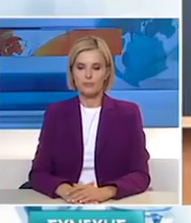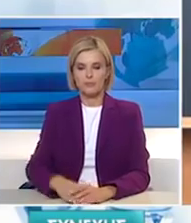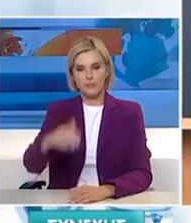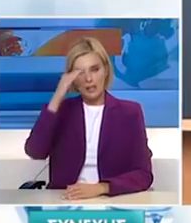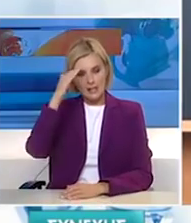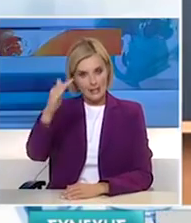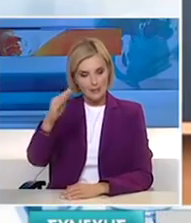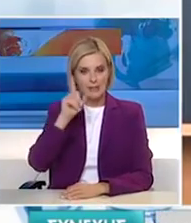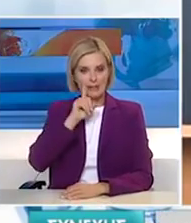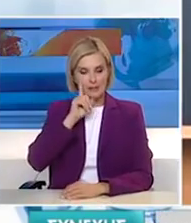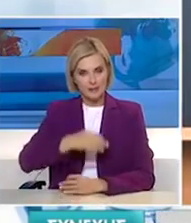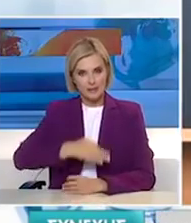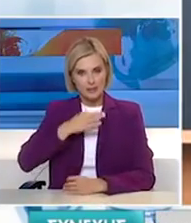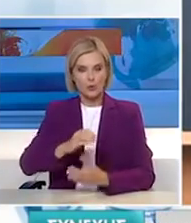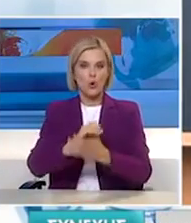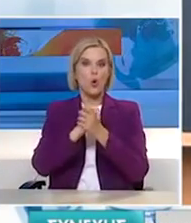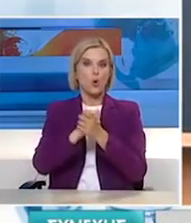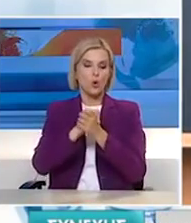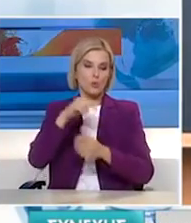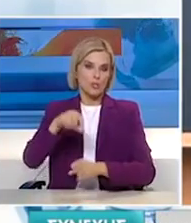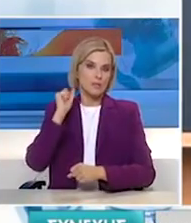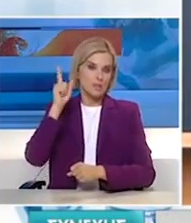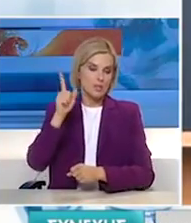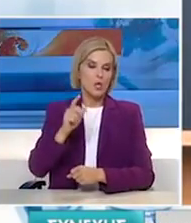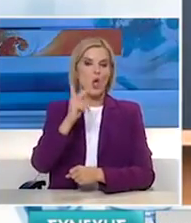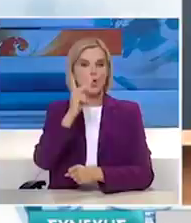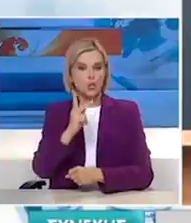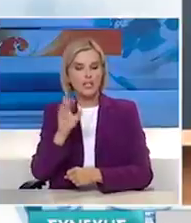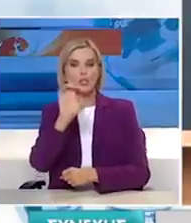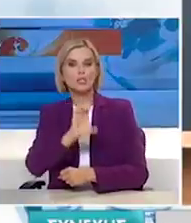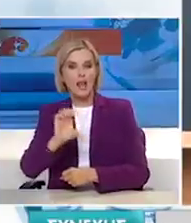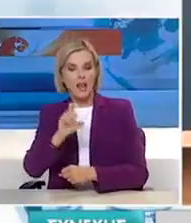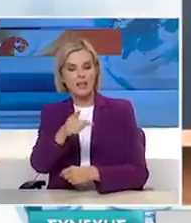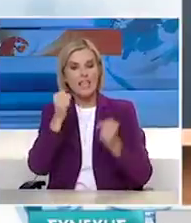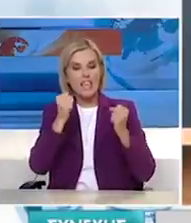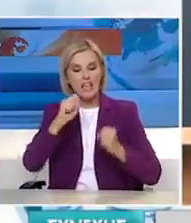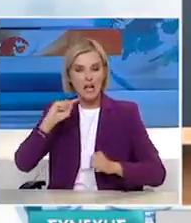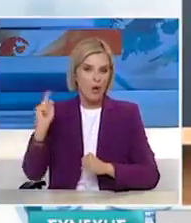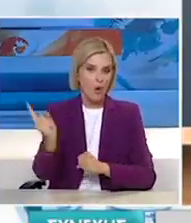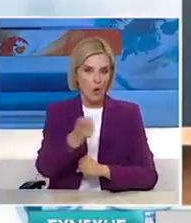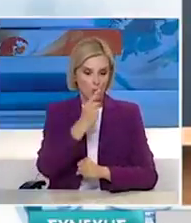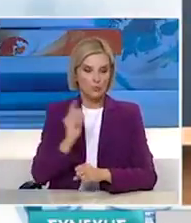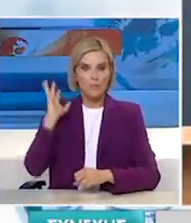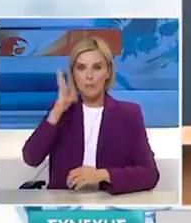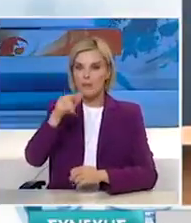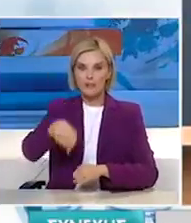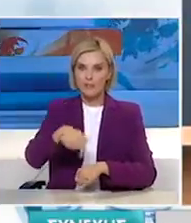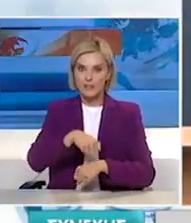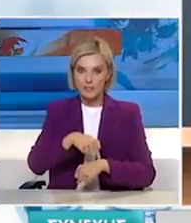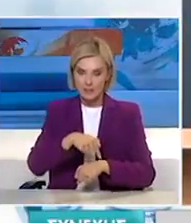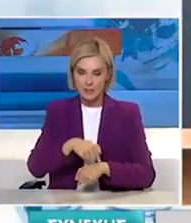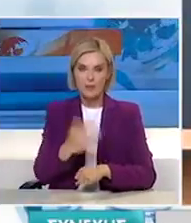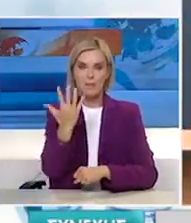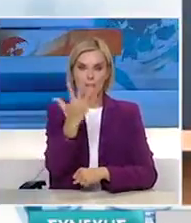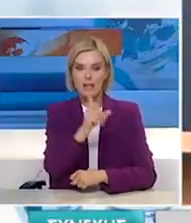Καλησπέρα σας. Χρόνια πολλά σε όσους γιορτάζουν, να είναι καλά να χαίρονται την υγεία τους. Έως σήμερα,